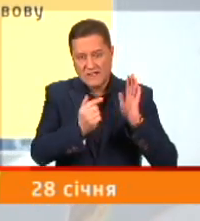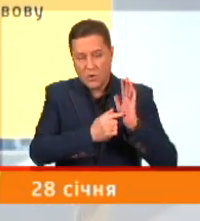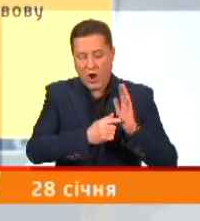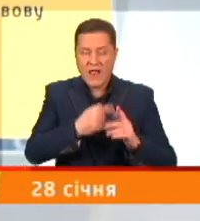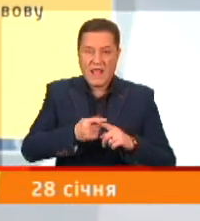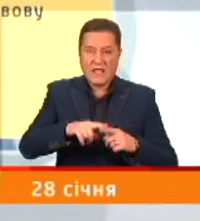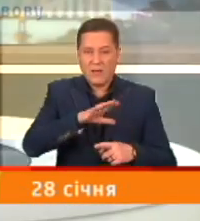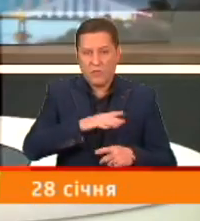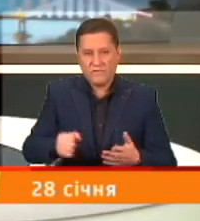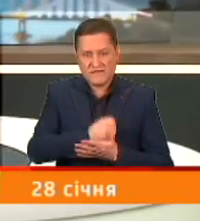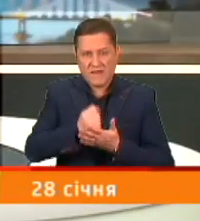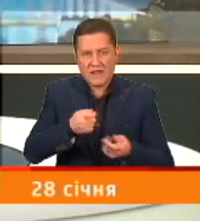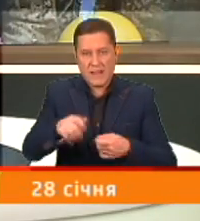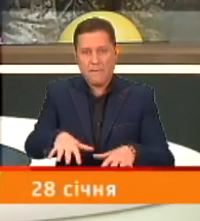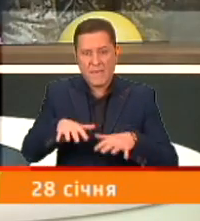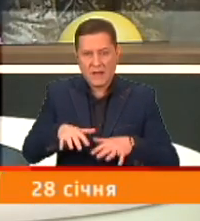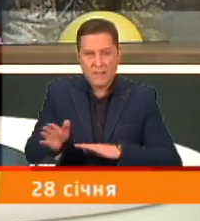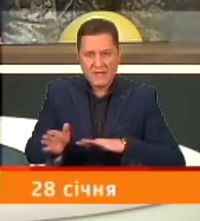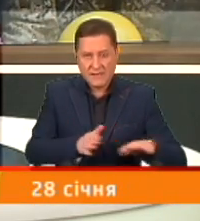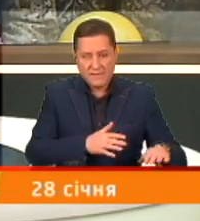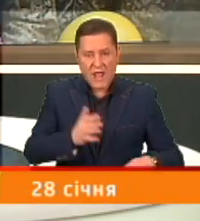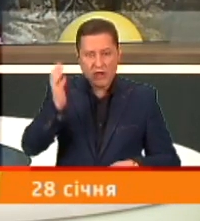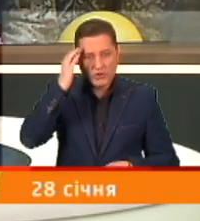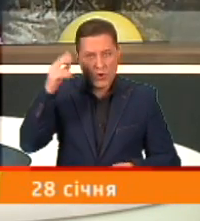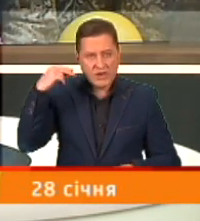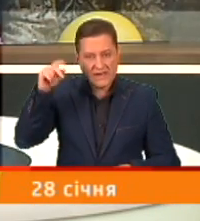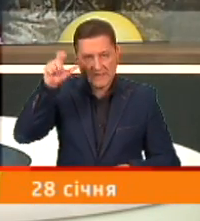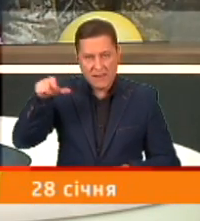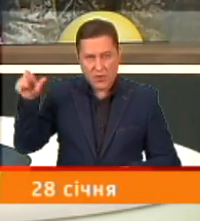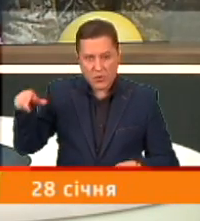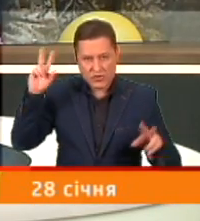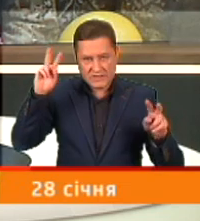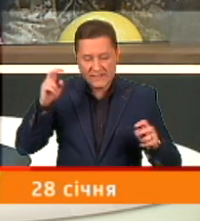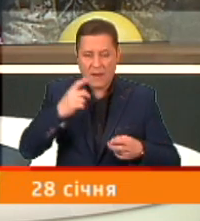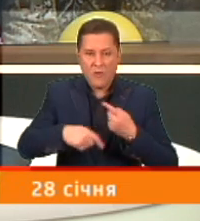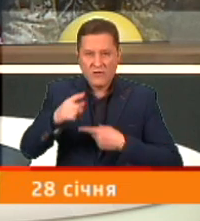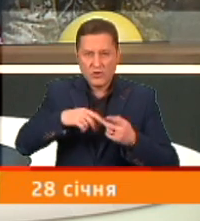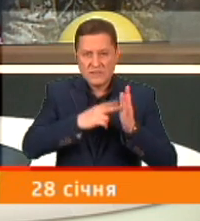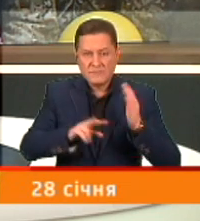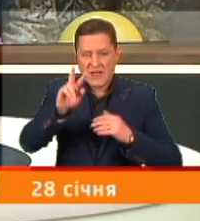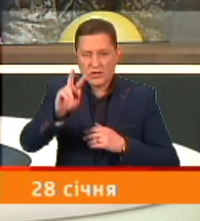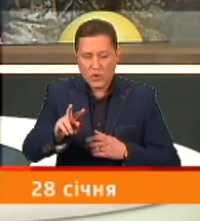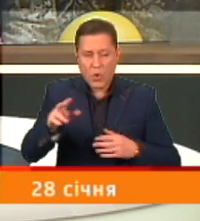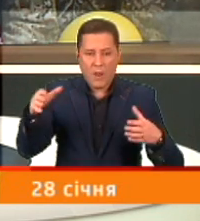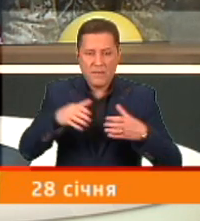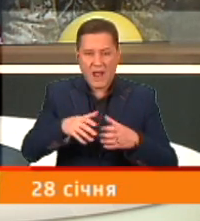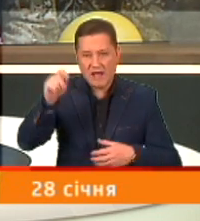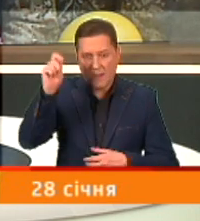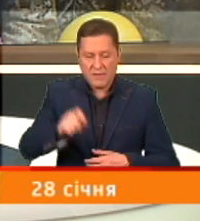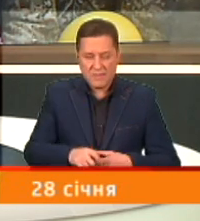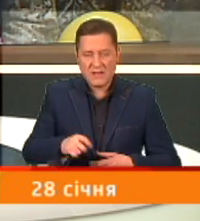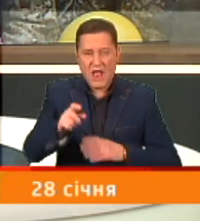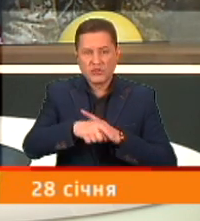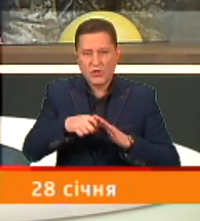схвалений парламентами. Чорні запорожці повернулися. 72-га бригада в межах ротації прибула з Донеччини